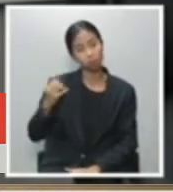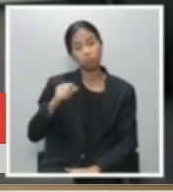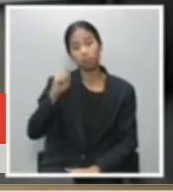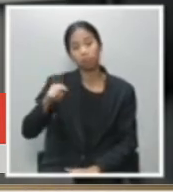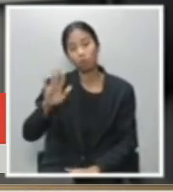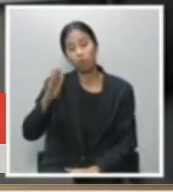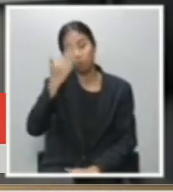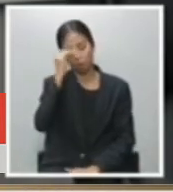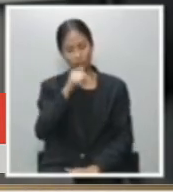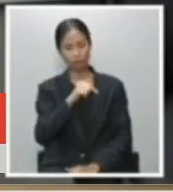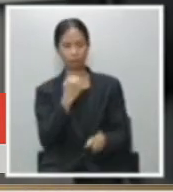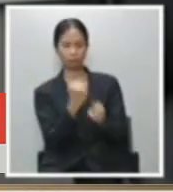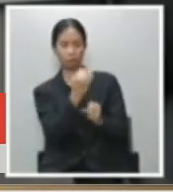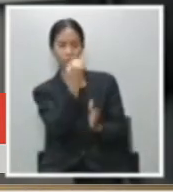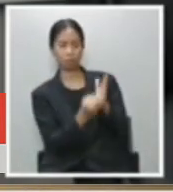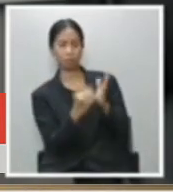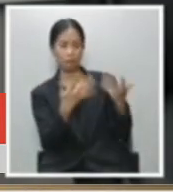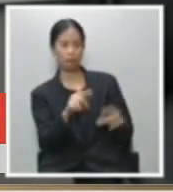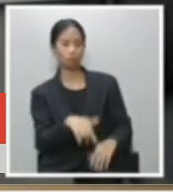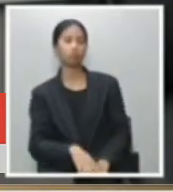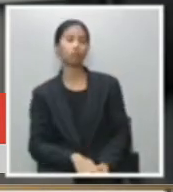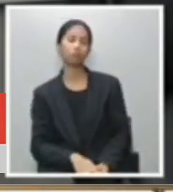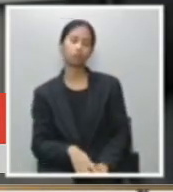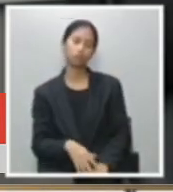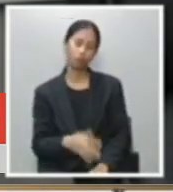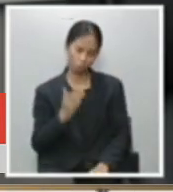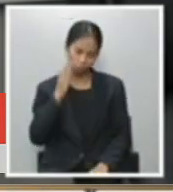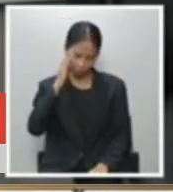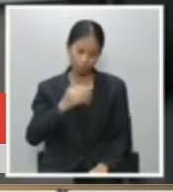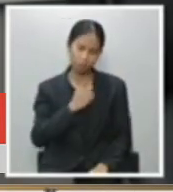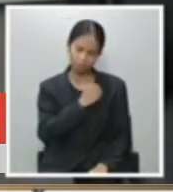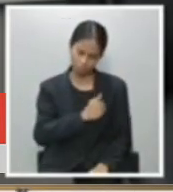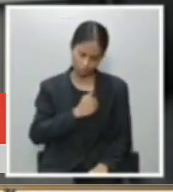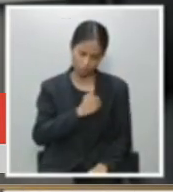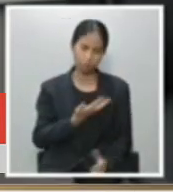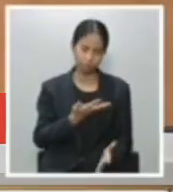าธิปไตยไปแล้วคุณจะมาเอาอะไรแล้วเราจะเสียใจครับท่านท่านครับกลับขอบคุณครับ